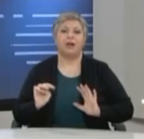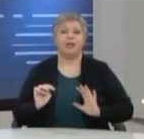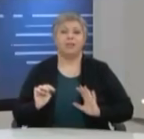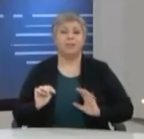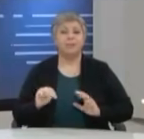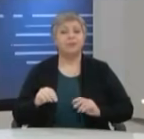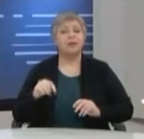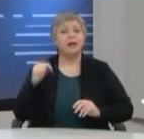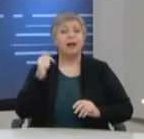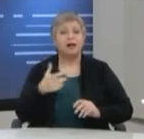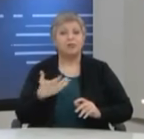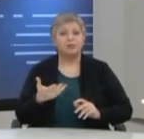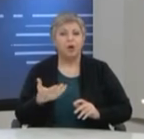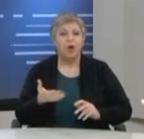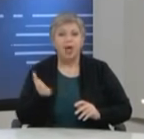Αλήθεια τέταρτη,